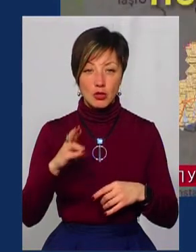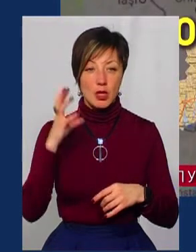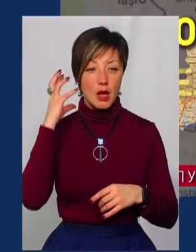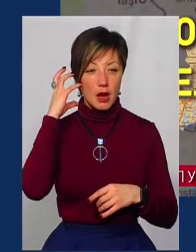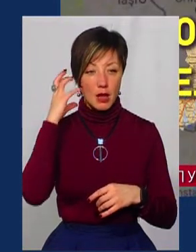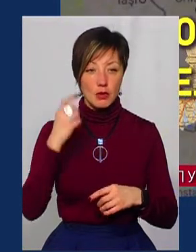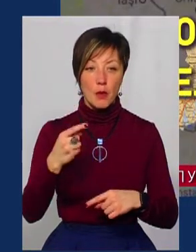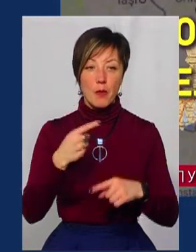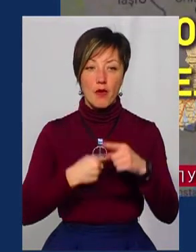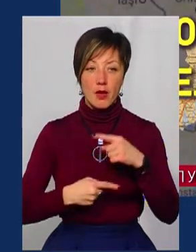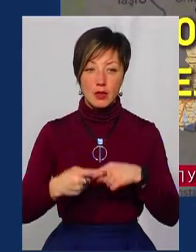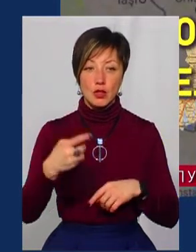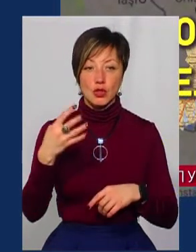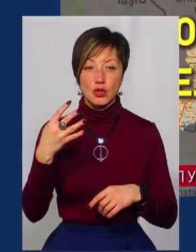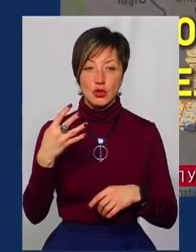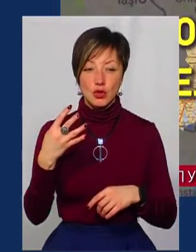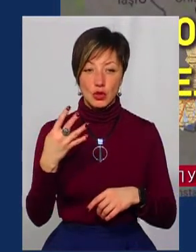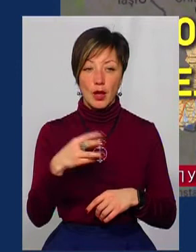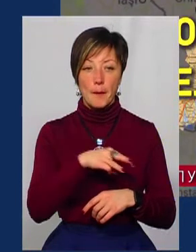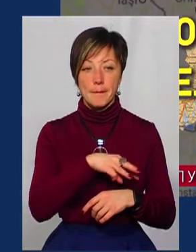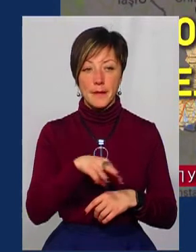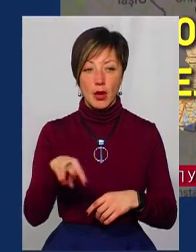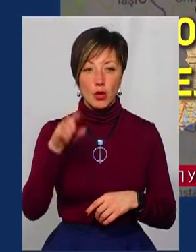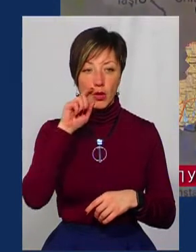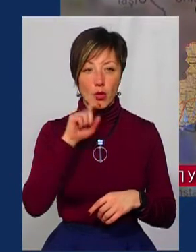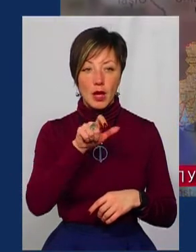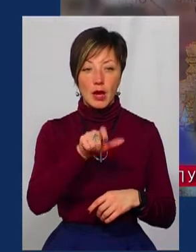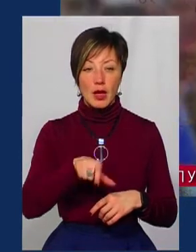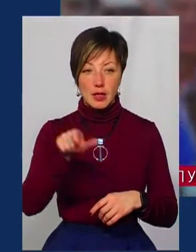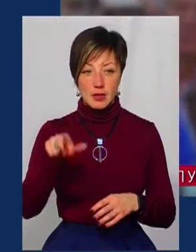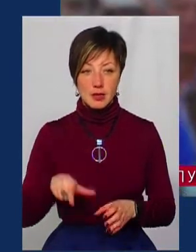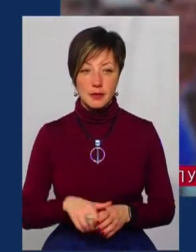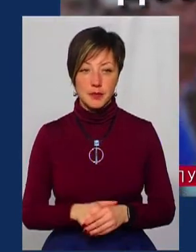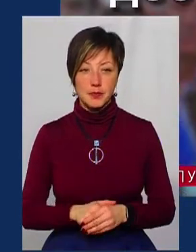радіо повернуто понад 4 мільйонам українців.